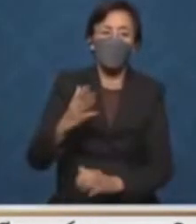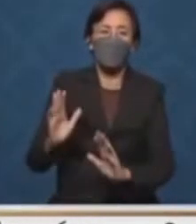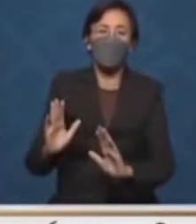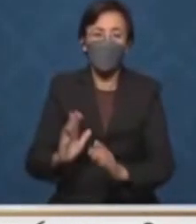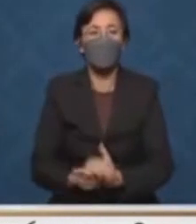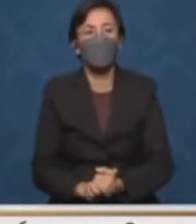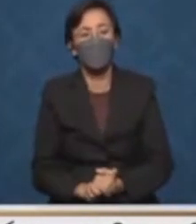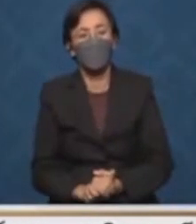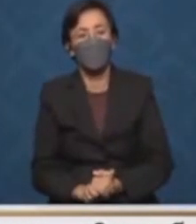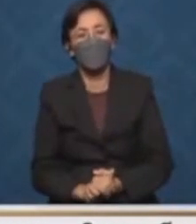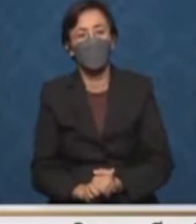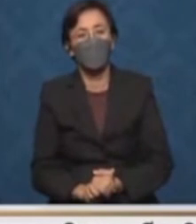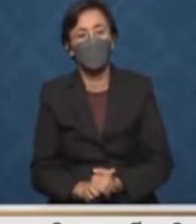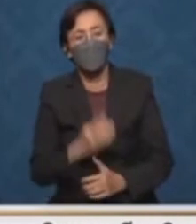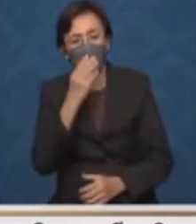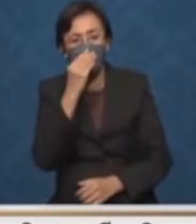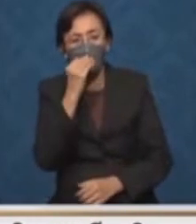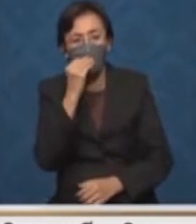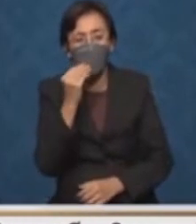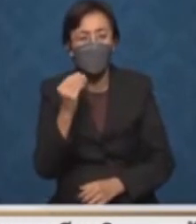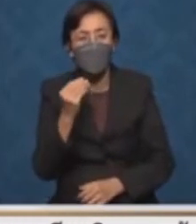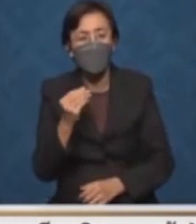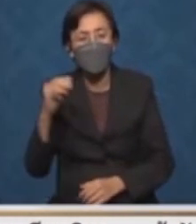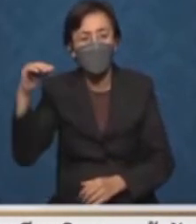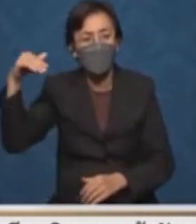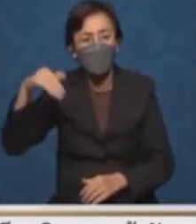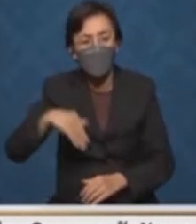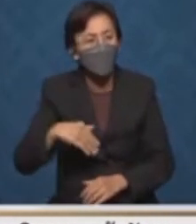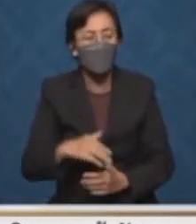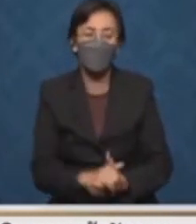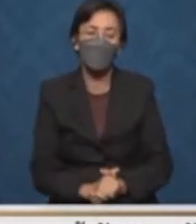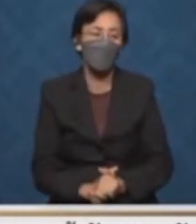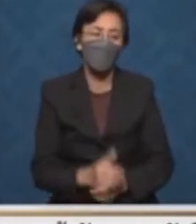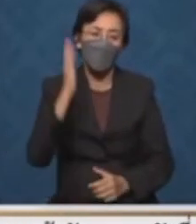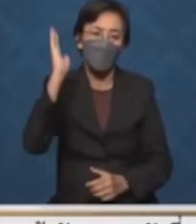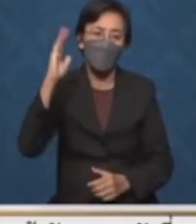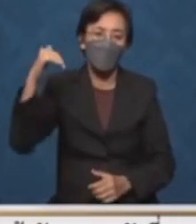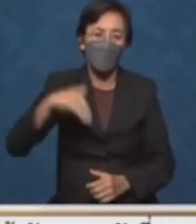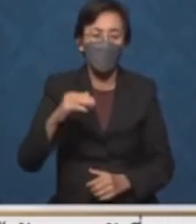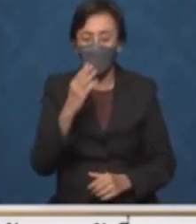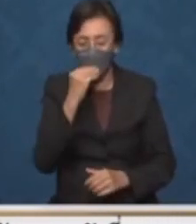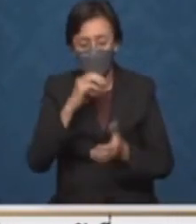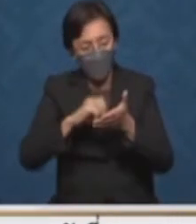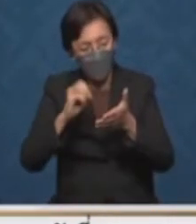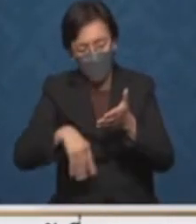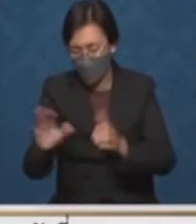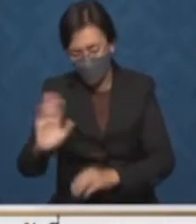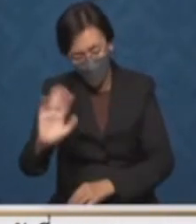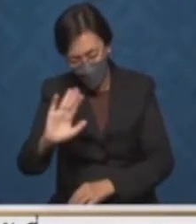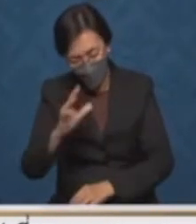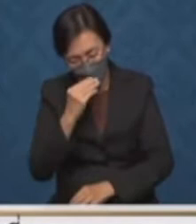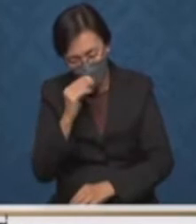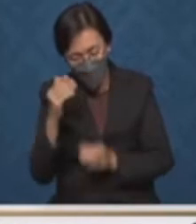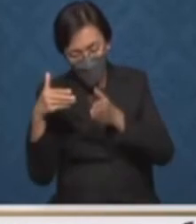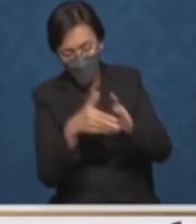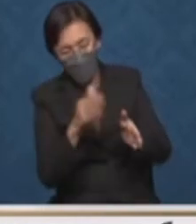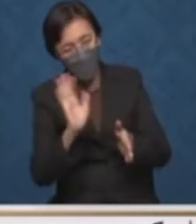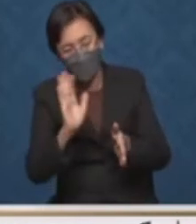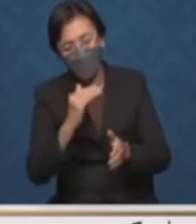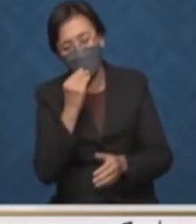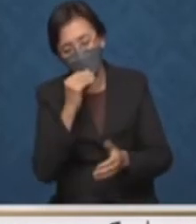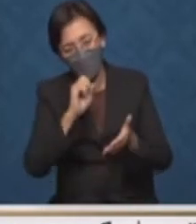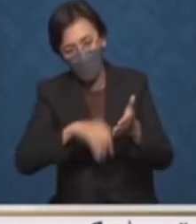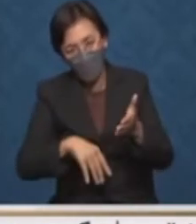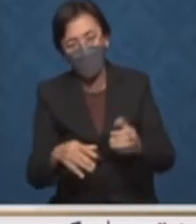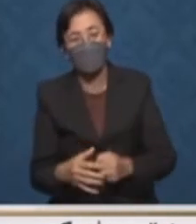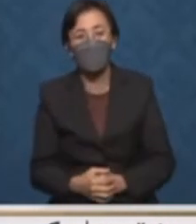มาชิกเช็คท่านนี้ช่วงหลังเนี่ยดาวลงมากครับอภิปรายครับ ยุติพงศ์เสียดสีเขาตอนนี้ครับอย่าไปพลาดพิงครับ ครับผ